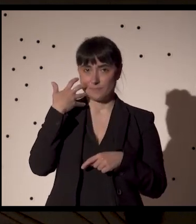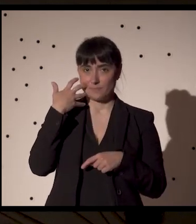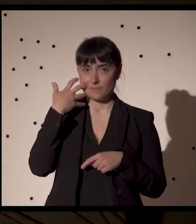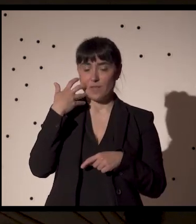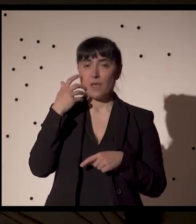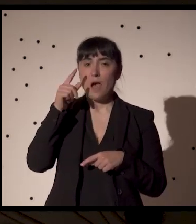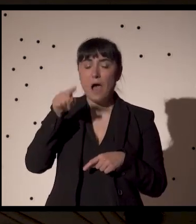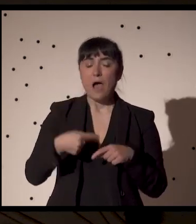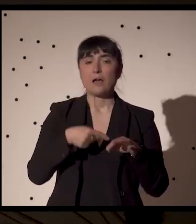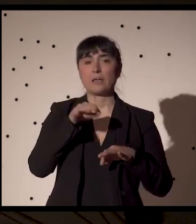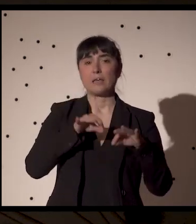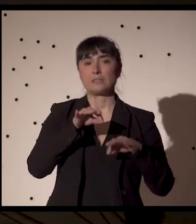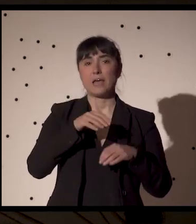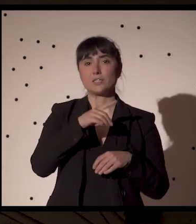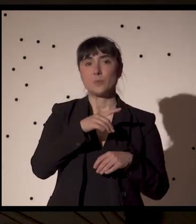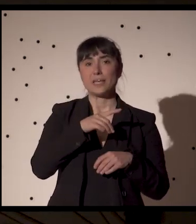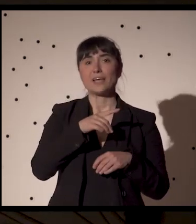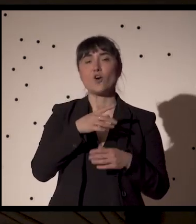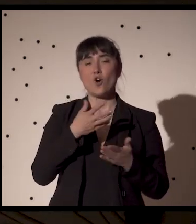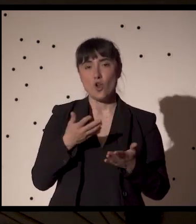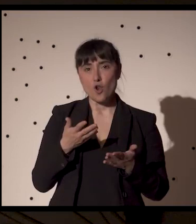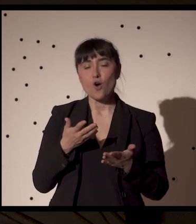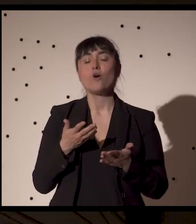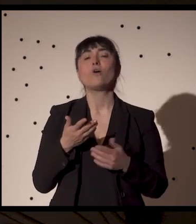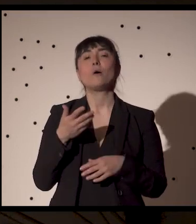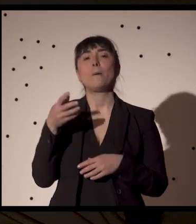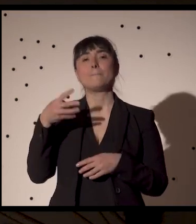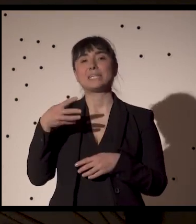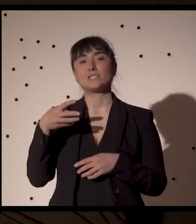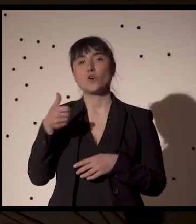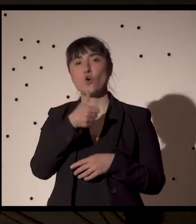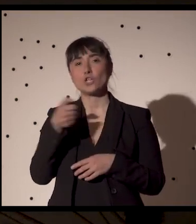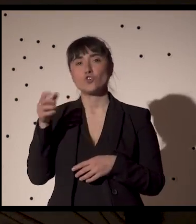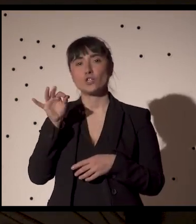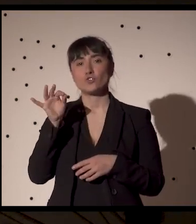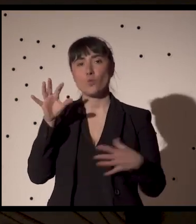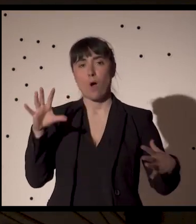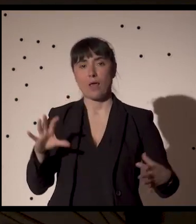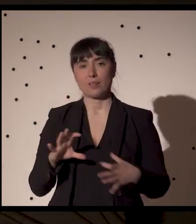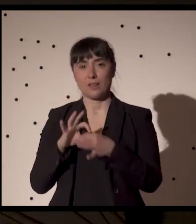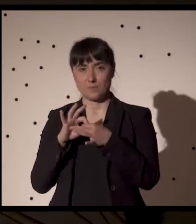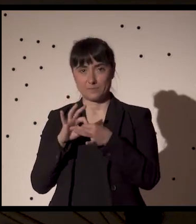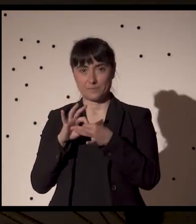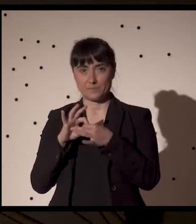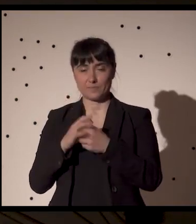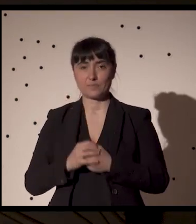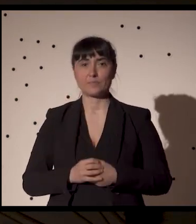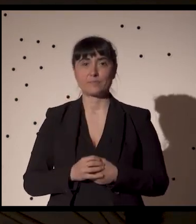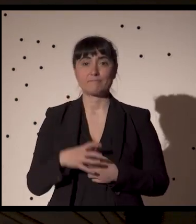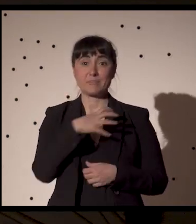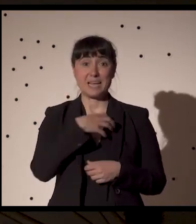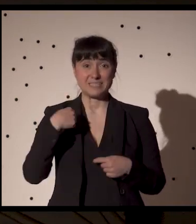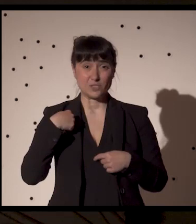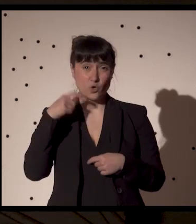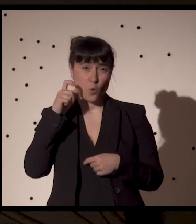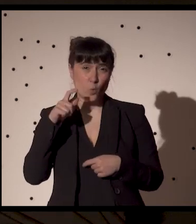il piccolo è un pezzo di Manzoni 150 Così come gli omaggi ha delle figure milanesi e da assessore alla cultura mi